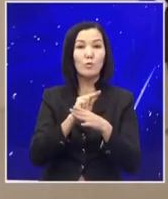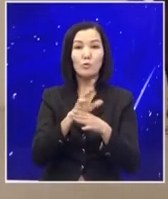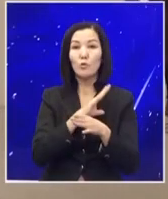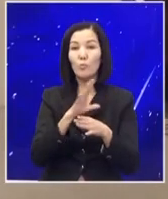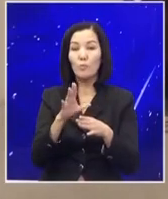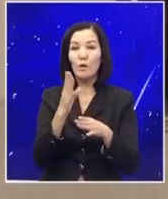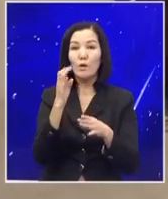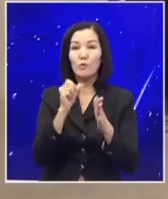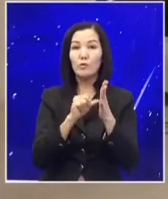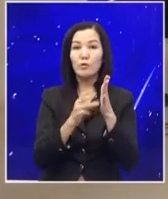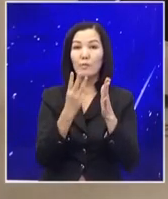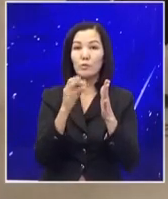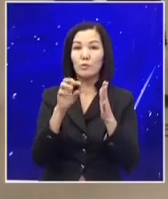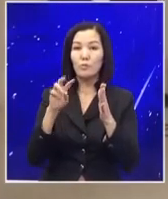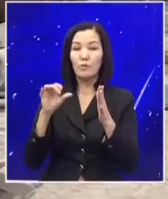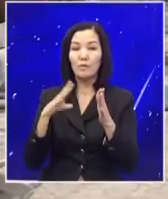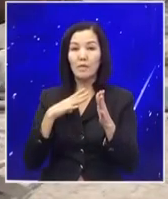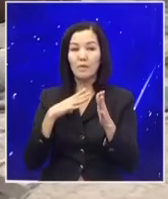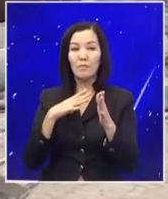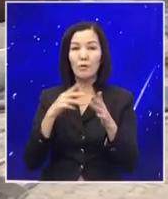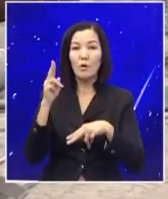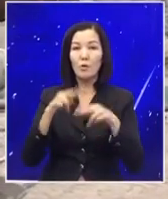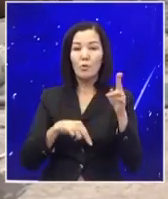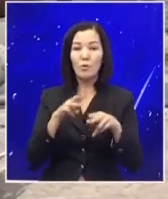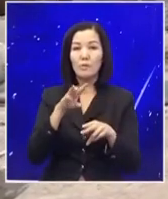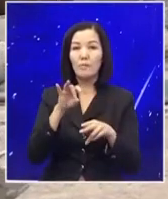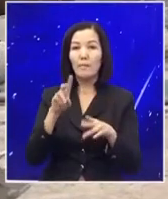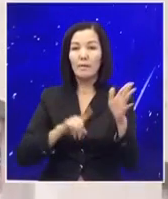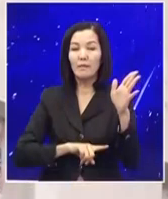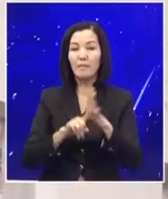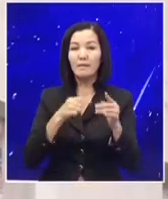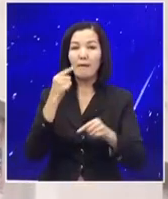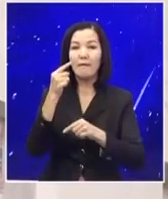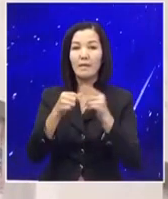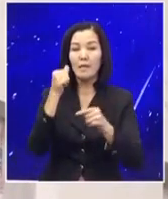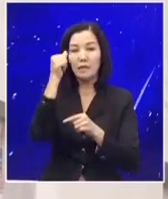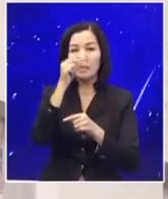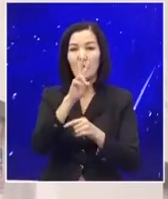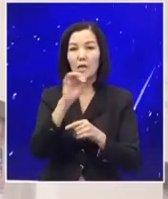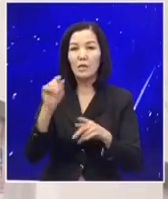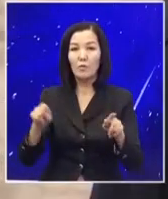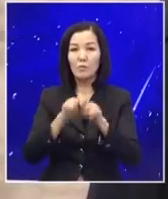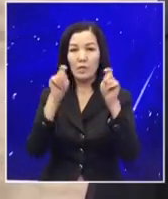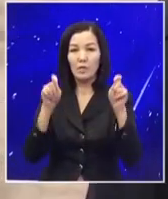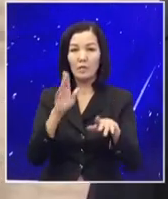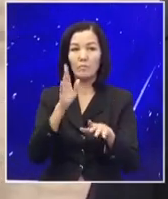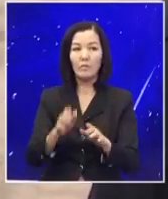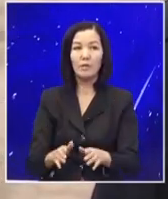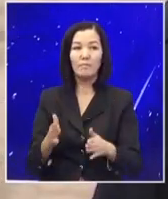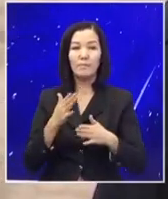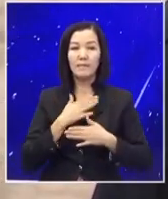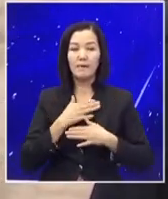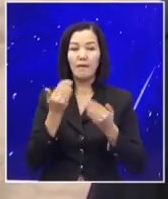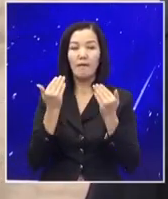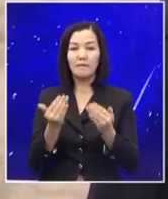Жобаға 463 миллион теңге бөлінген. Құрылысы мамырда басталған. Келесі жылы наурызда қолданысқа берілмек. Бізде